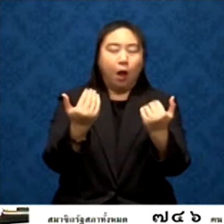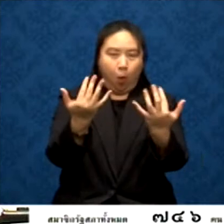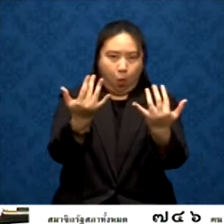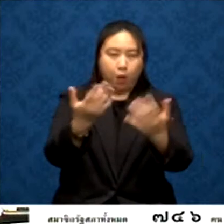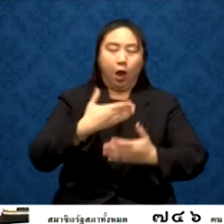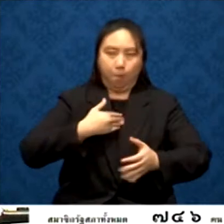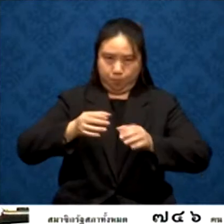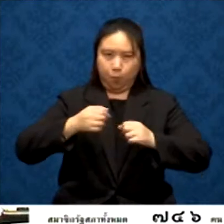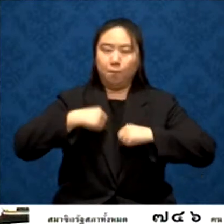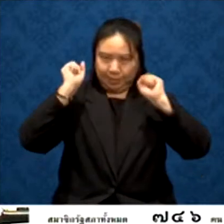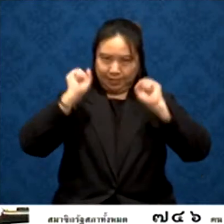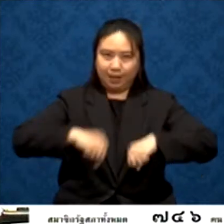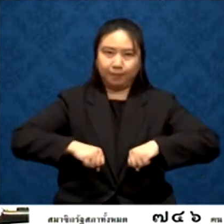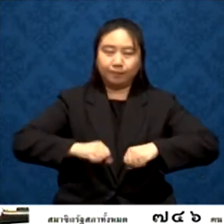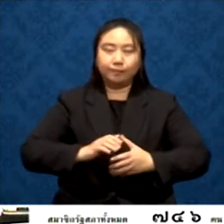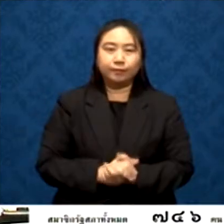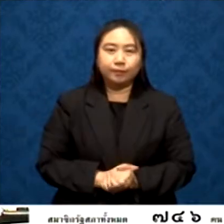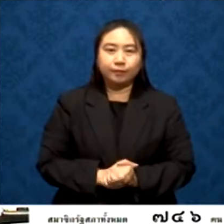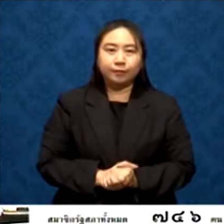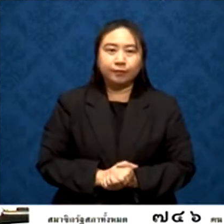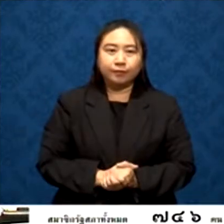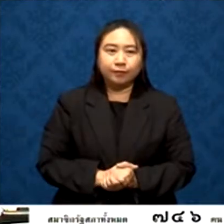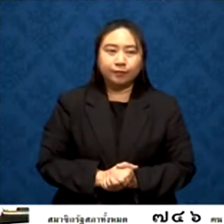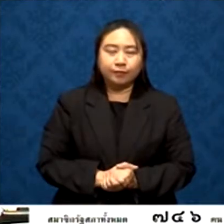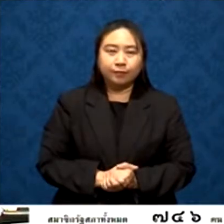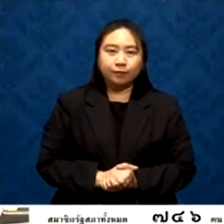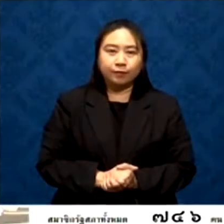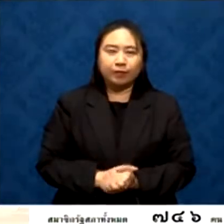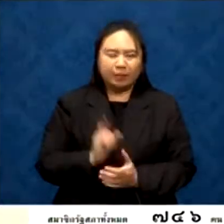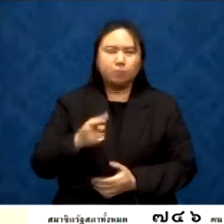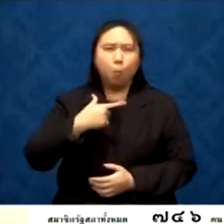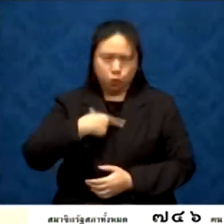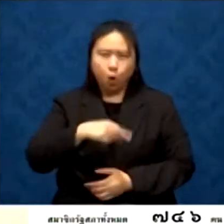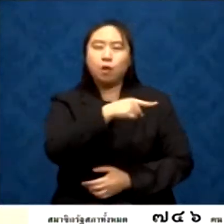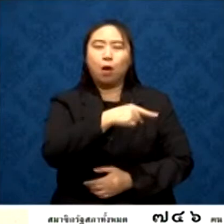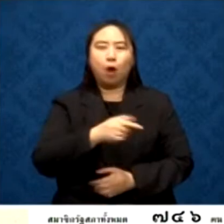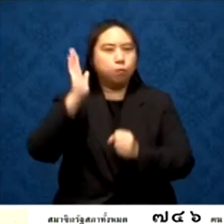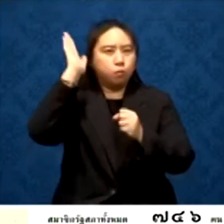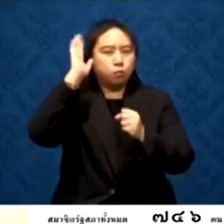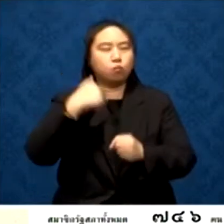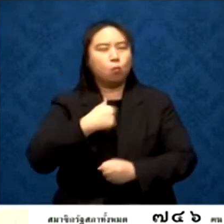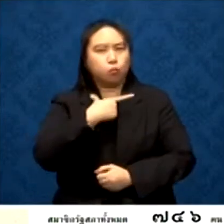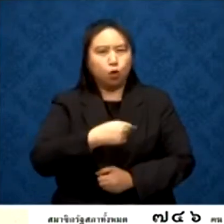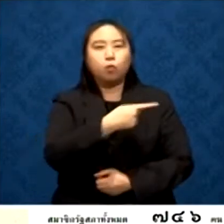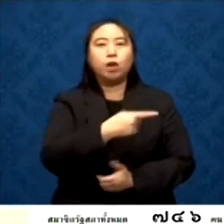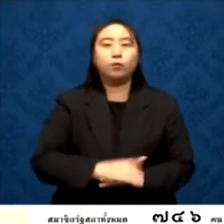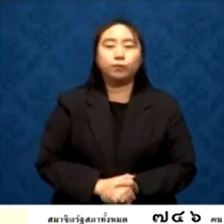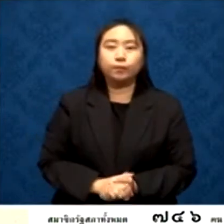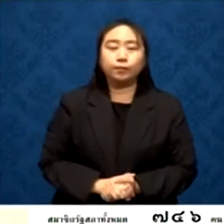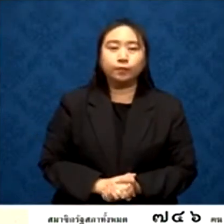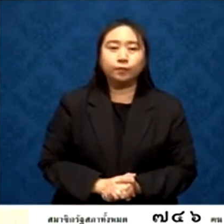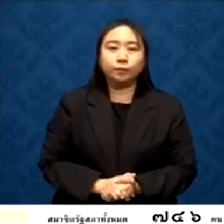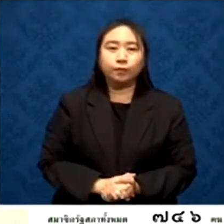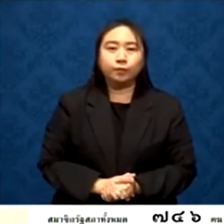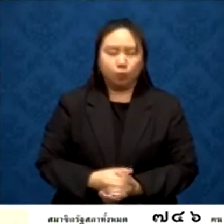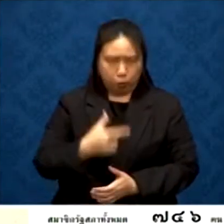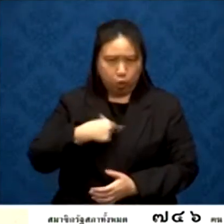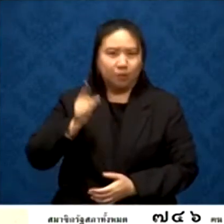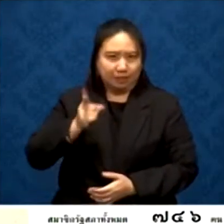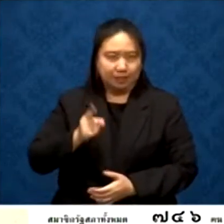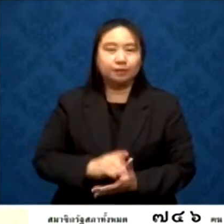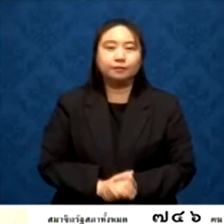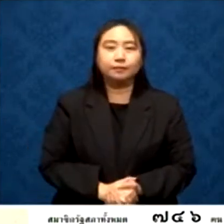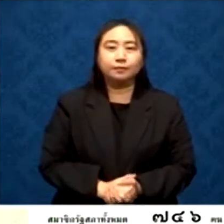ท่านประธานชี้แจงตรงนี้ก่อนจะได้ฟังสบายผมชอบไปอยู่แล้วครับผมแฟนเขา อย่าเดี๋ยวครับคือเรื่อง ชอบจริงๆเป็นแฟนเขาจริ